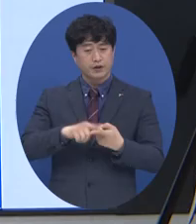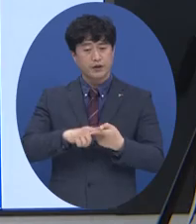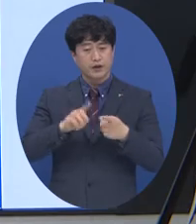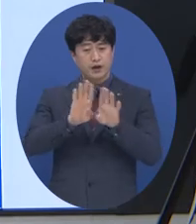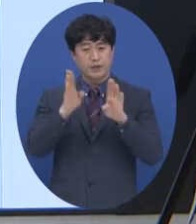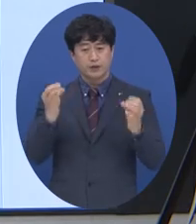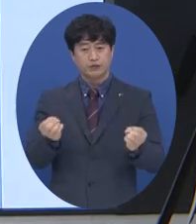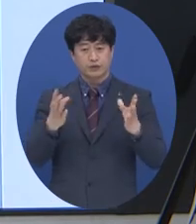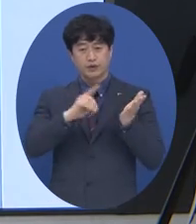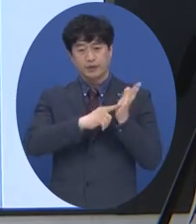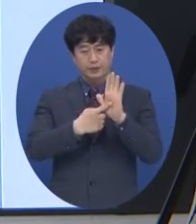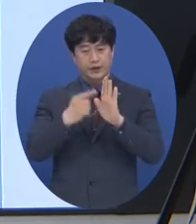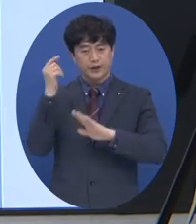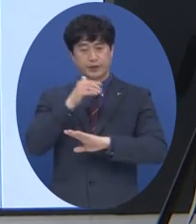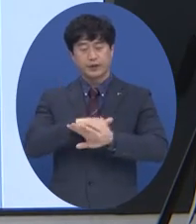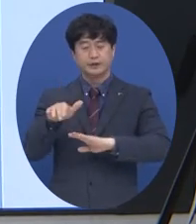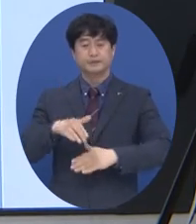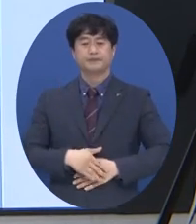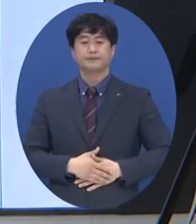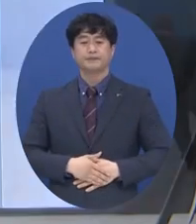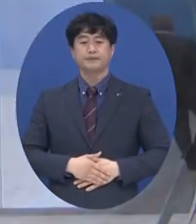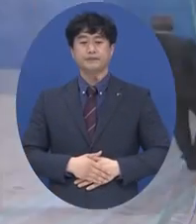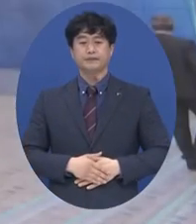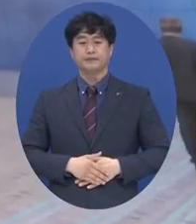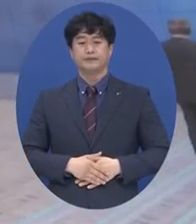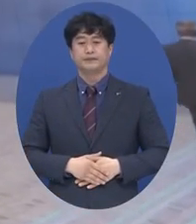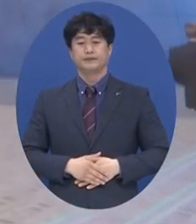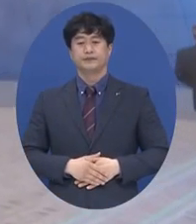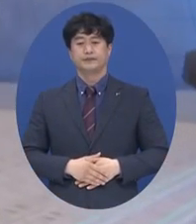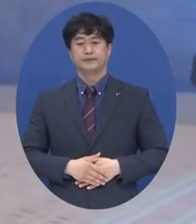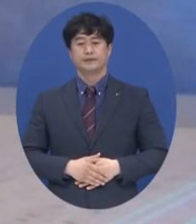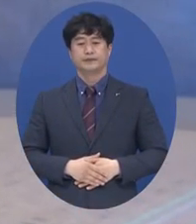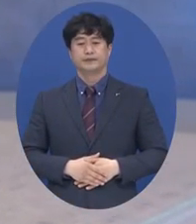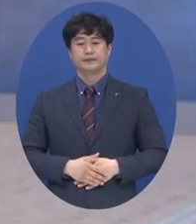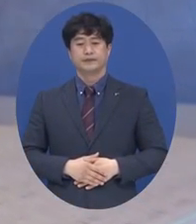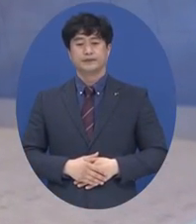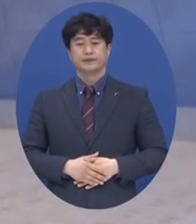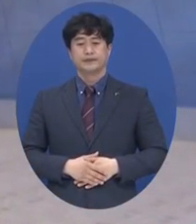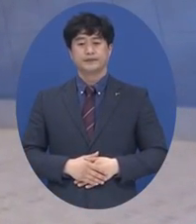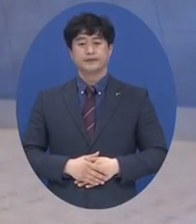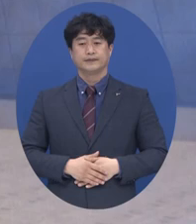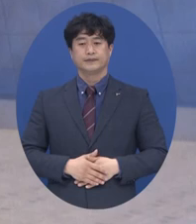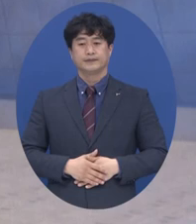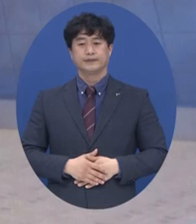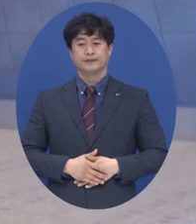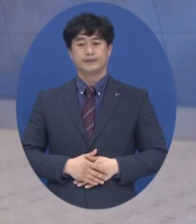것인지는 개막식에서 공개됩니다. 경기지TV 최지연입니다.